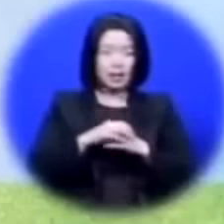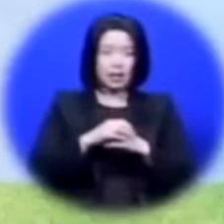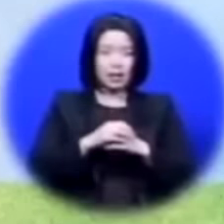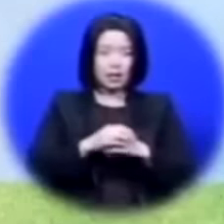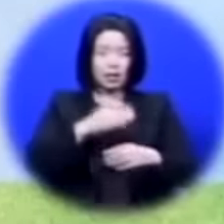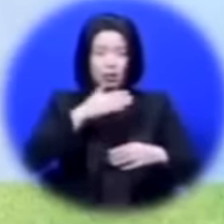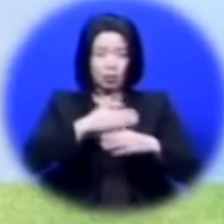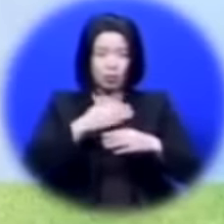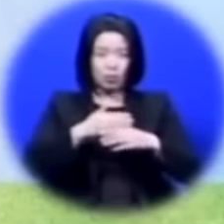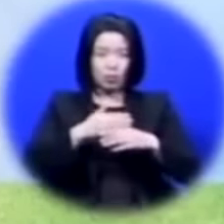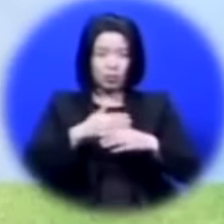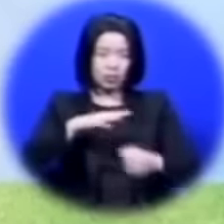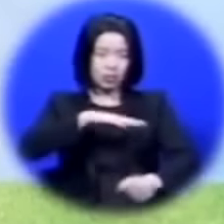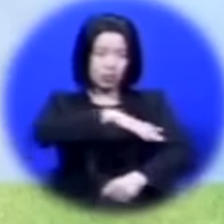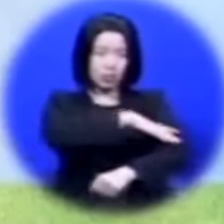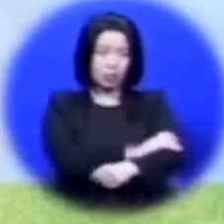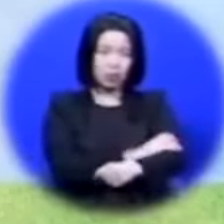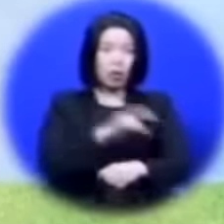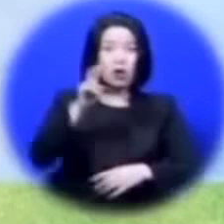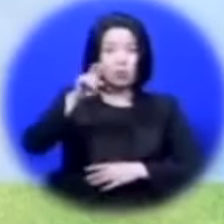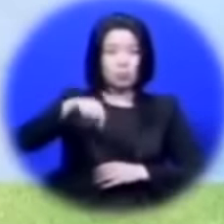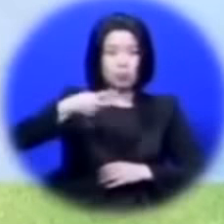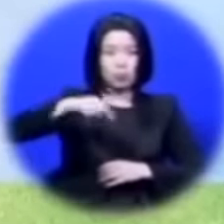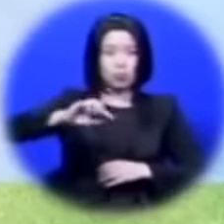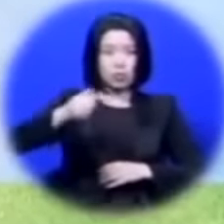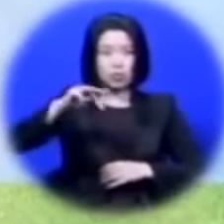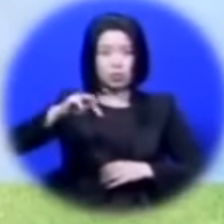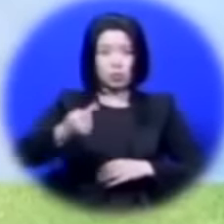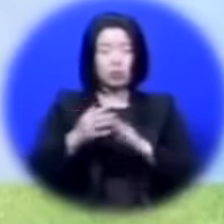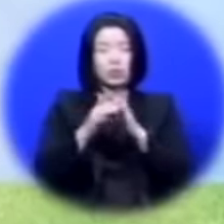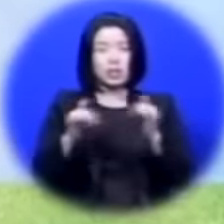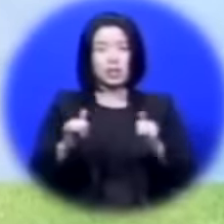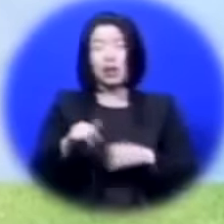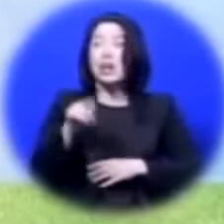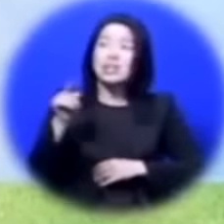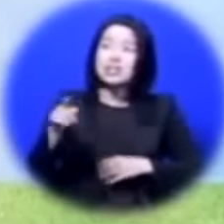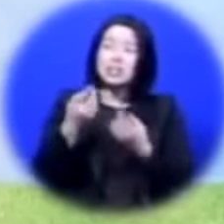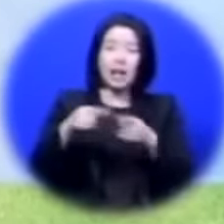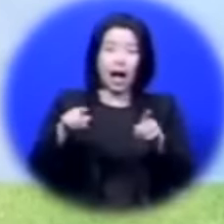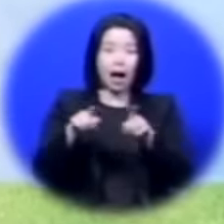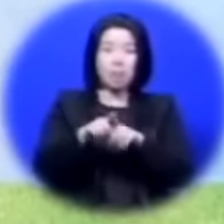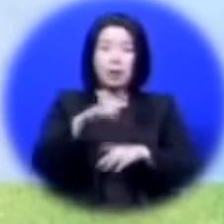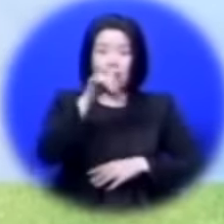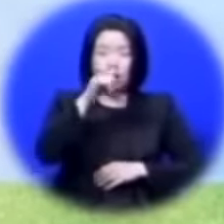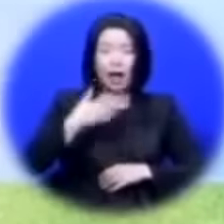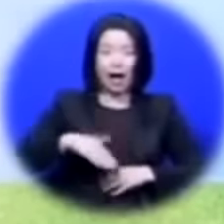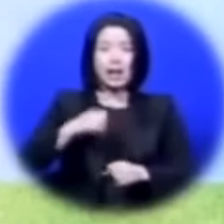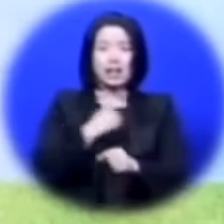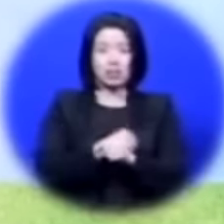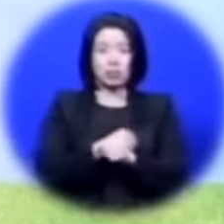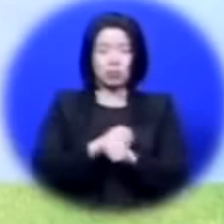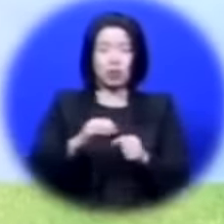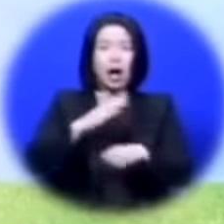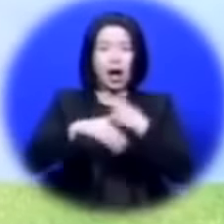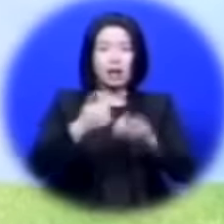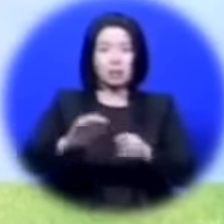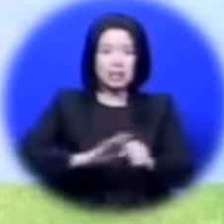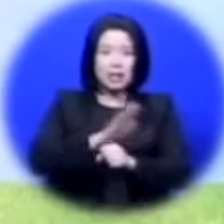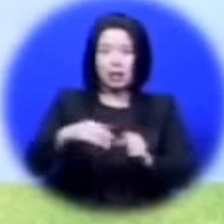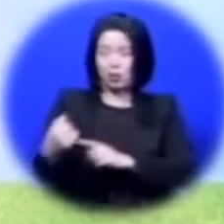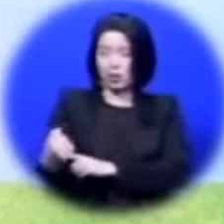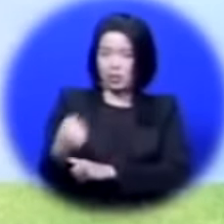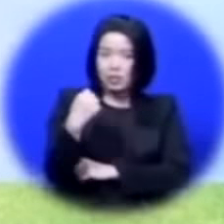들에게 하나님이 그들과 함께 계신 것을 알게 하시고 하나님의 사랑과 능력을 증거할 수 있게 해